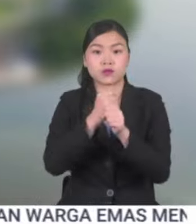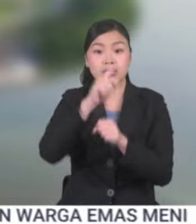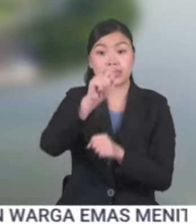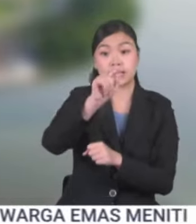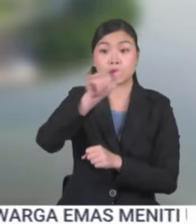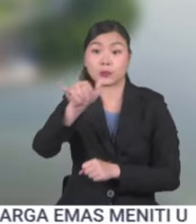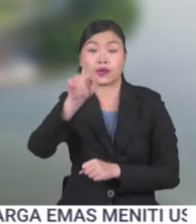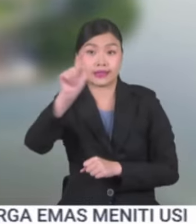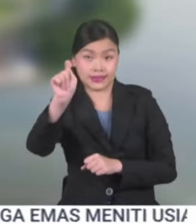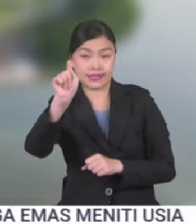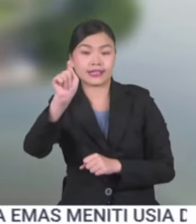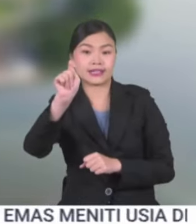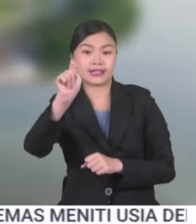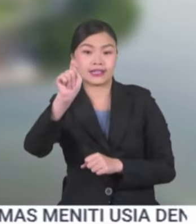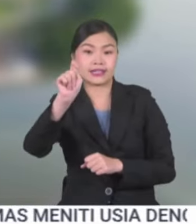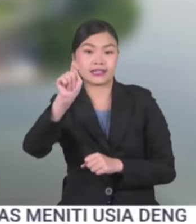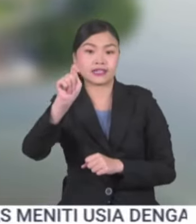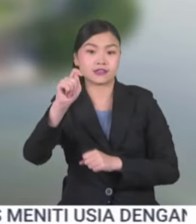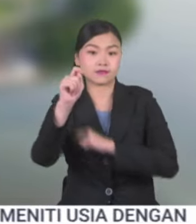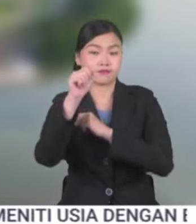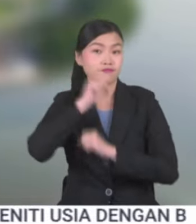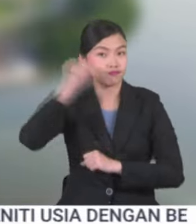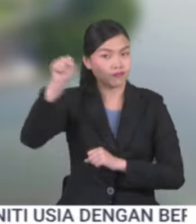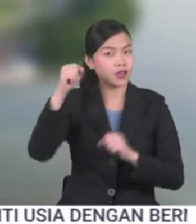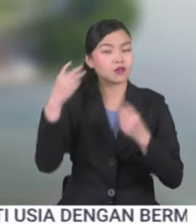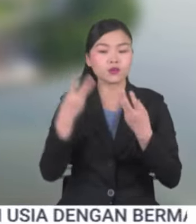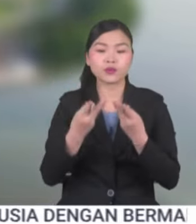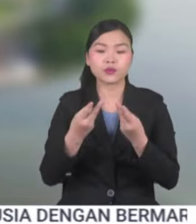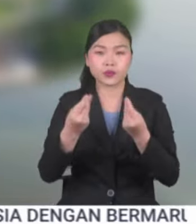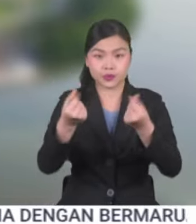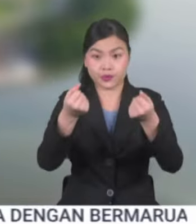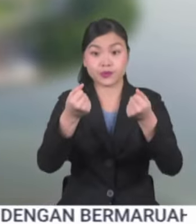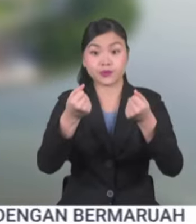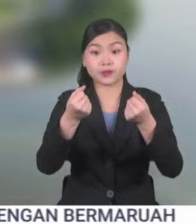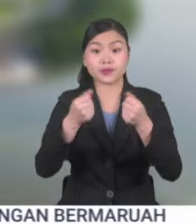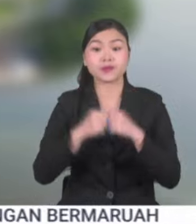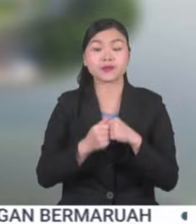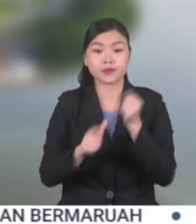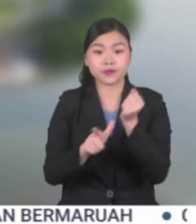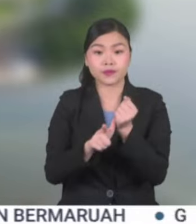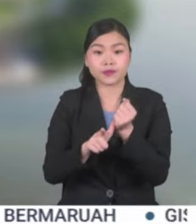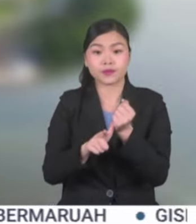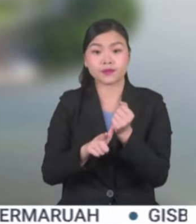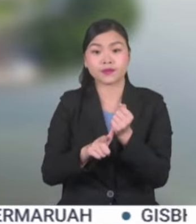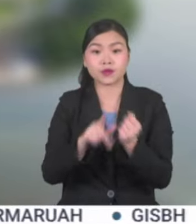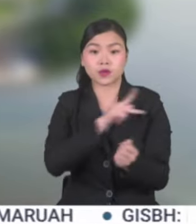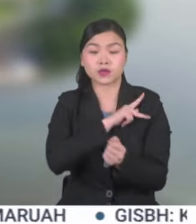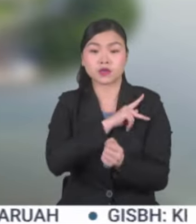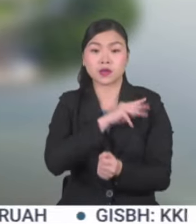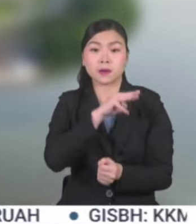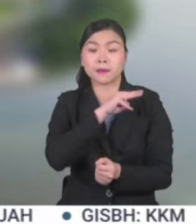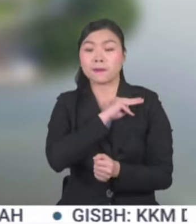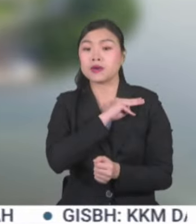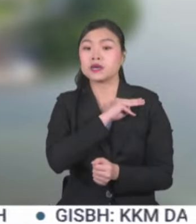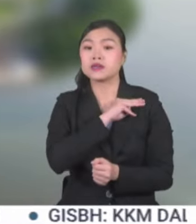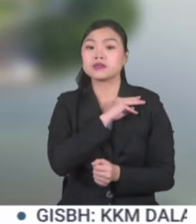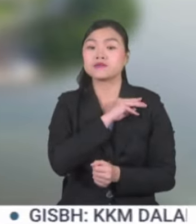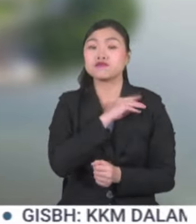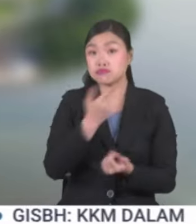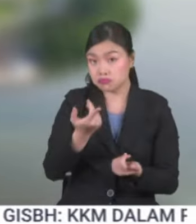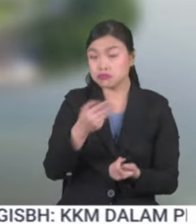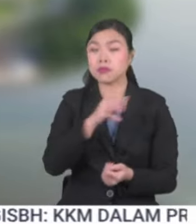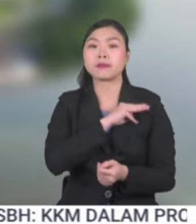t yang dipertua negeri Sabah berjalan lancar timbalan ketua menteri Datuk Seri Panglima Dr joakim gunalam